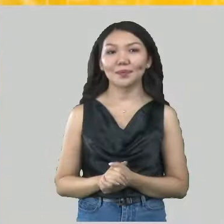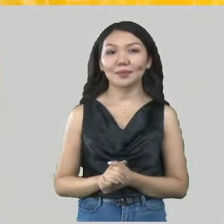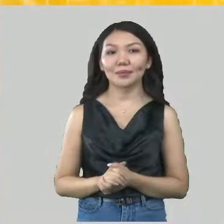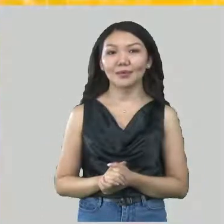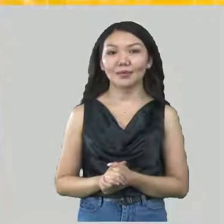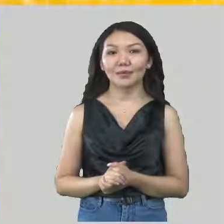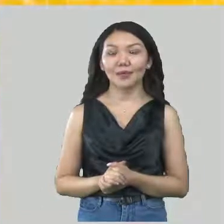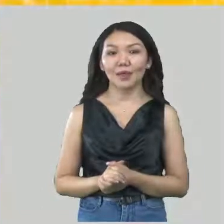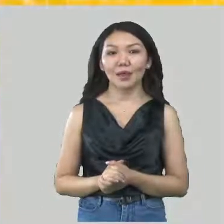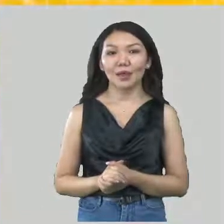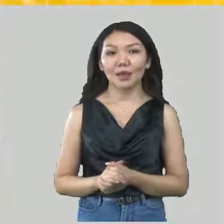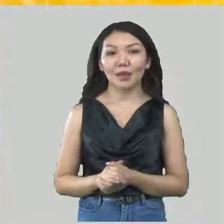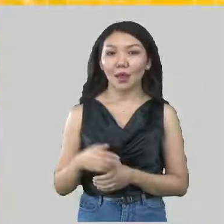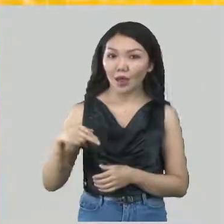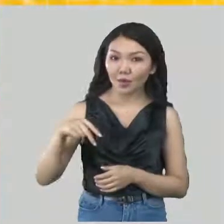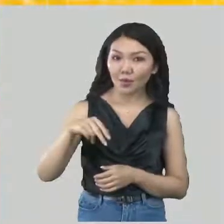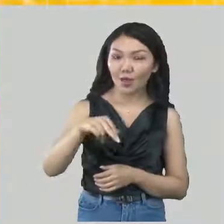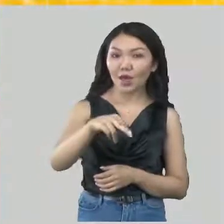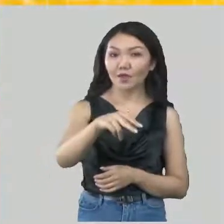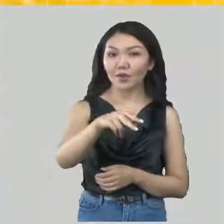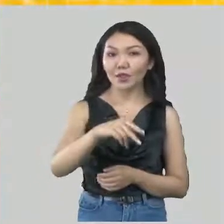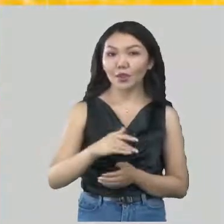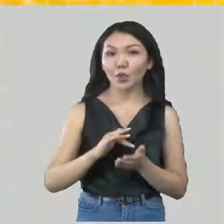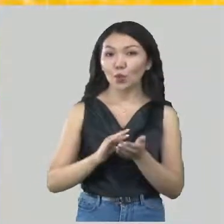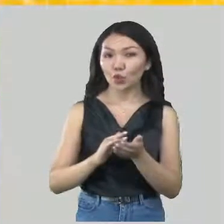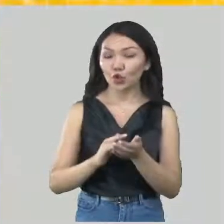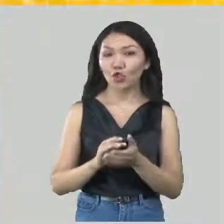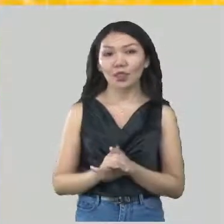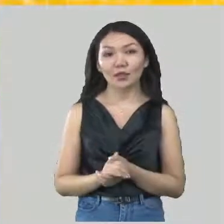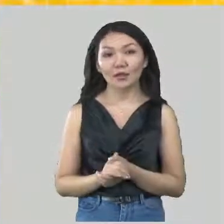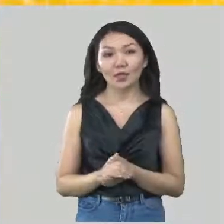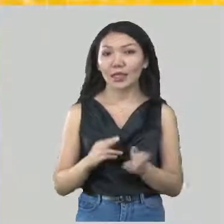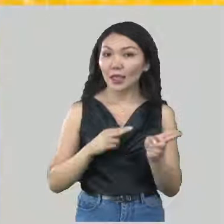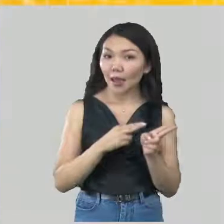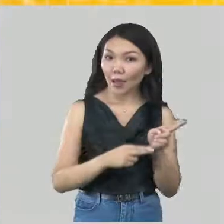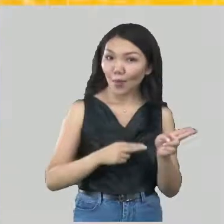А отправимся путешествовать мы на поезде.